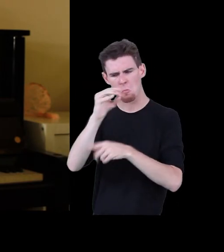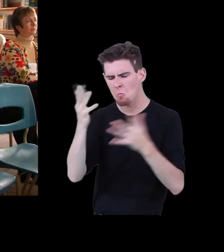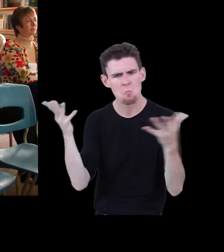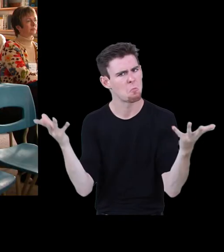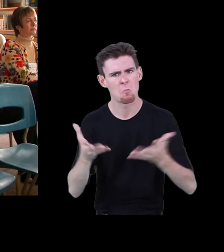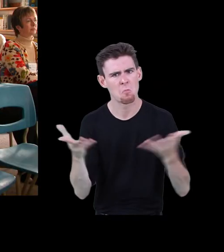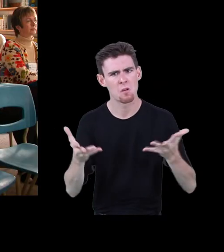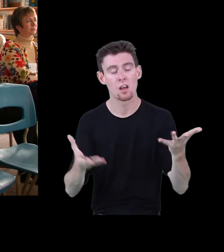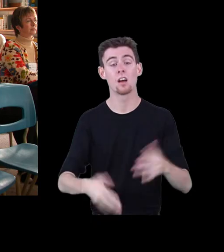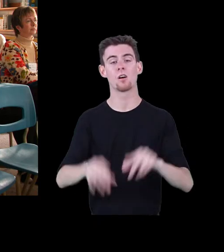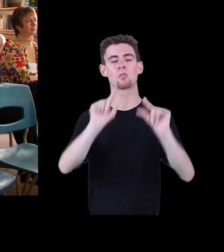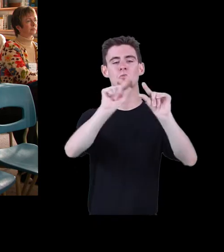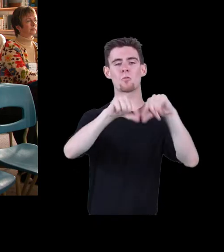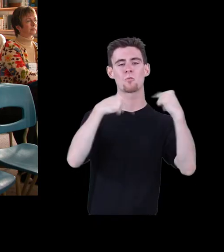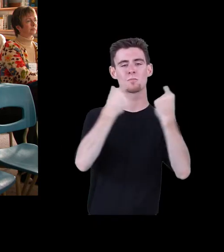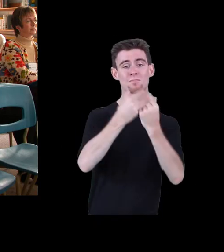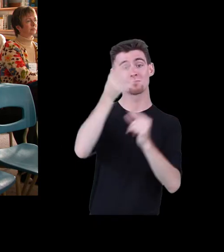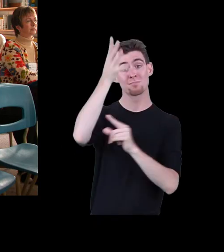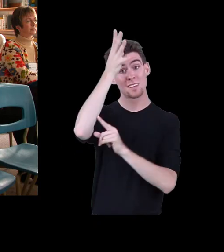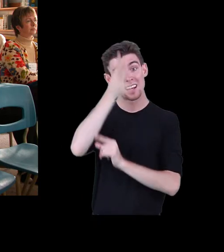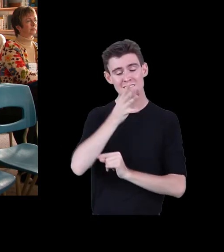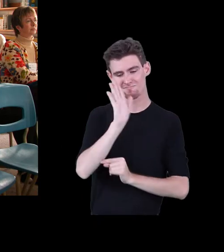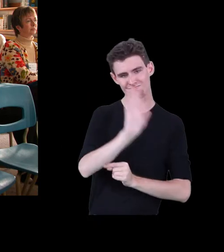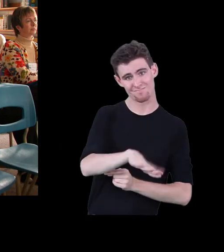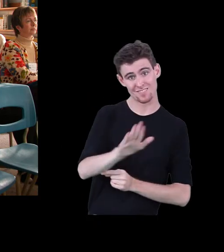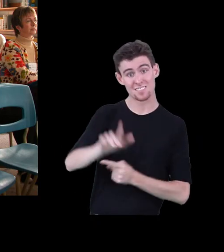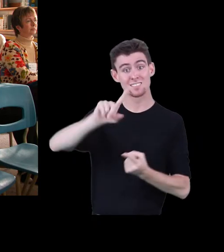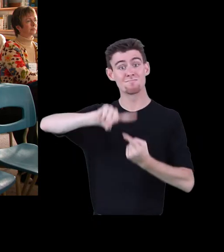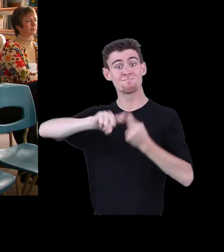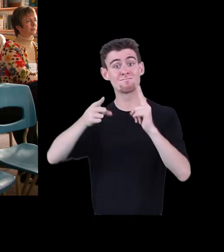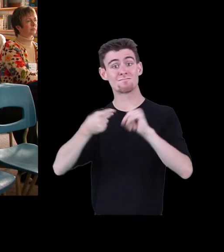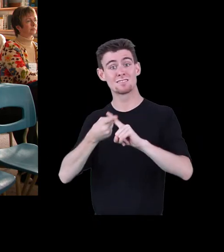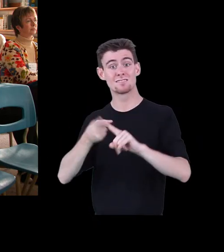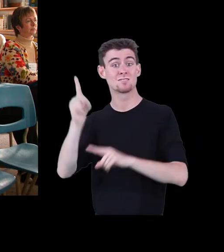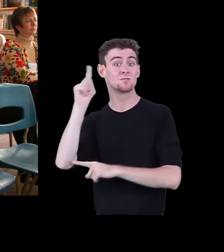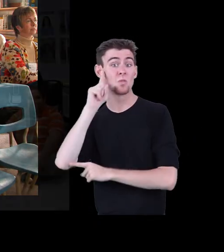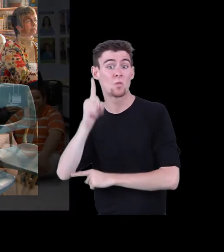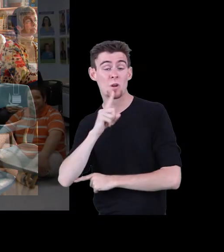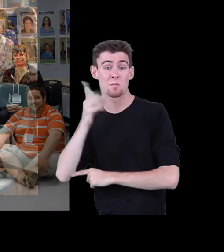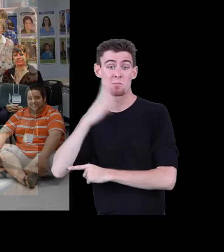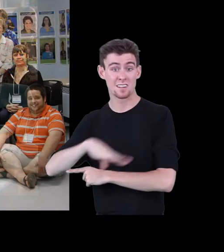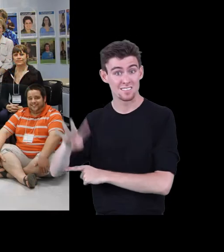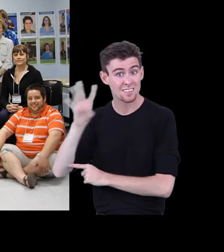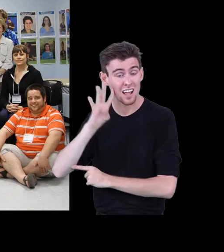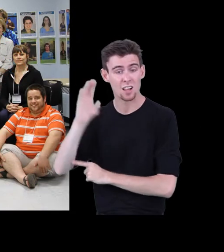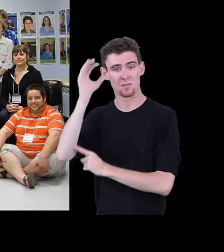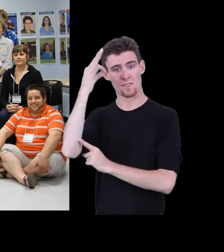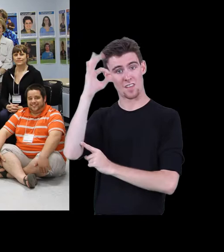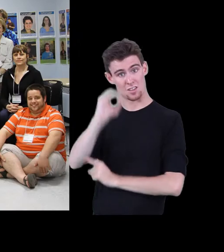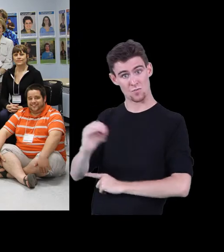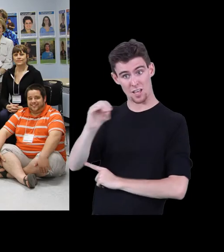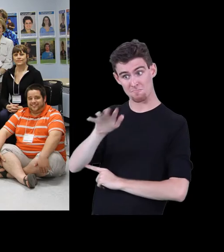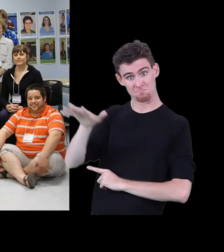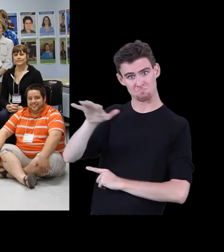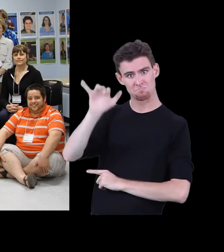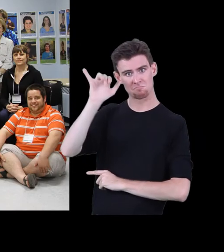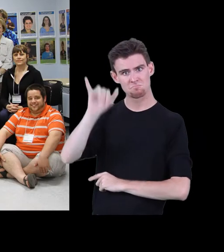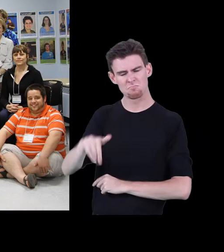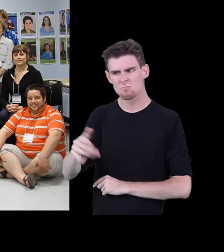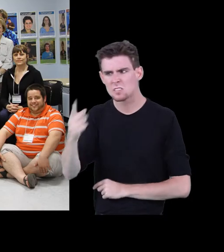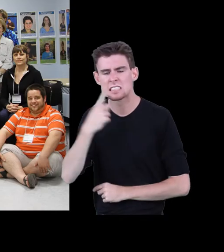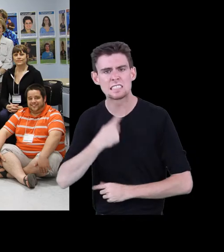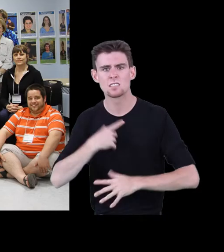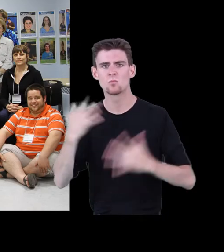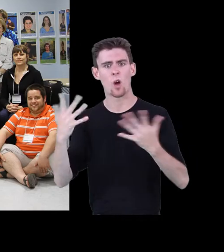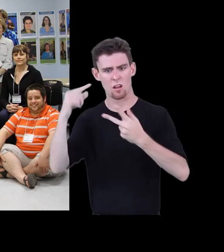franco-ontariens. Puis c'est là que j'ai découvert un organisme qui a comme but d'aider les familles,